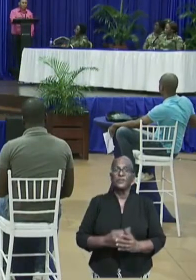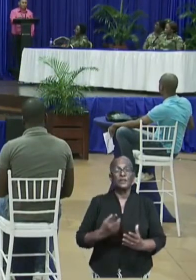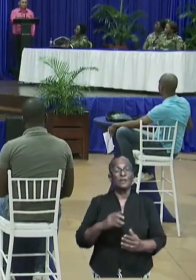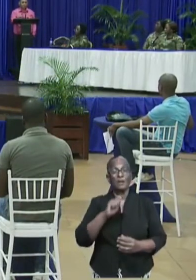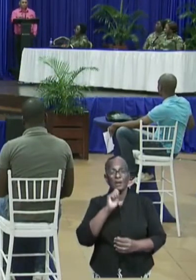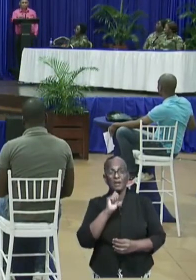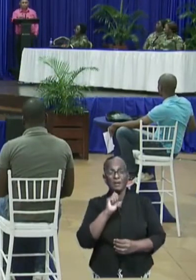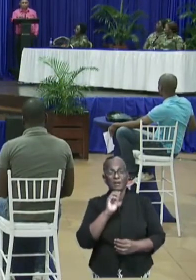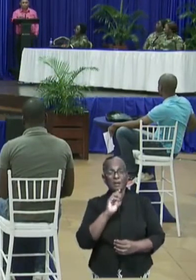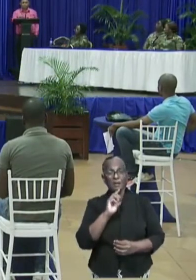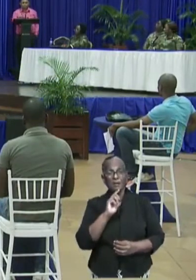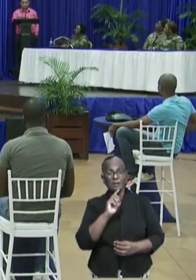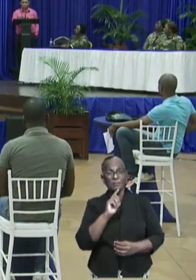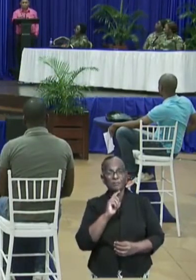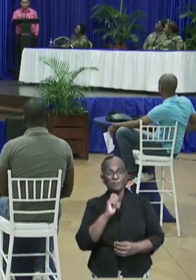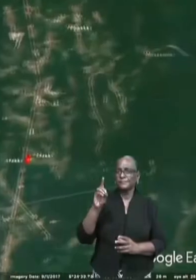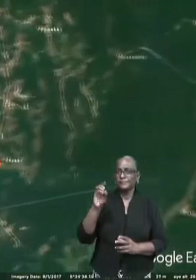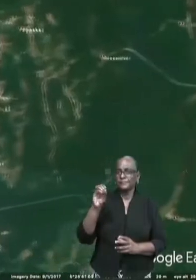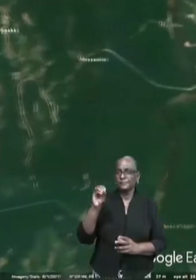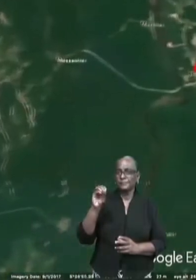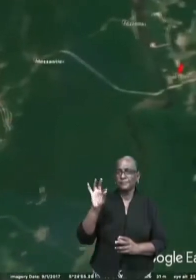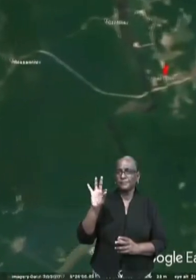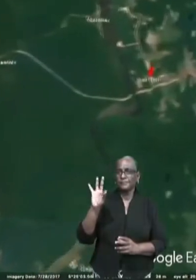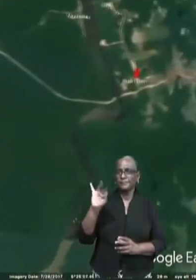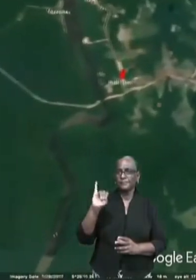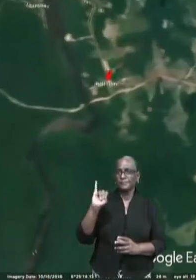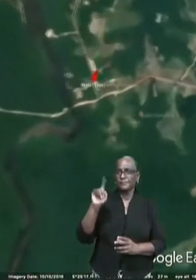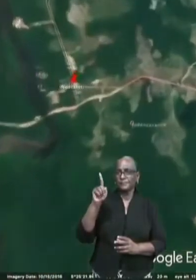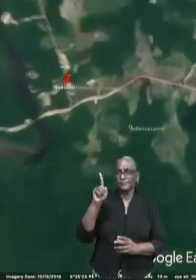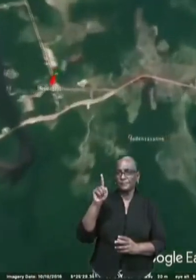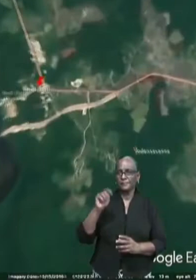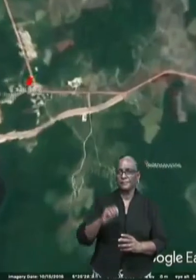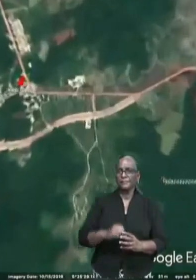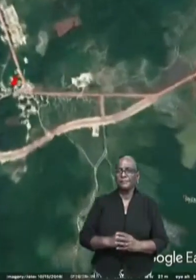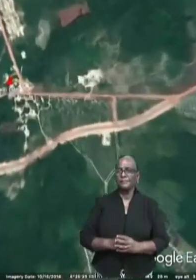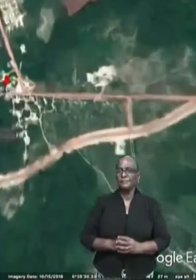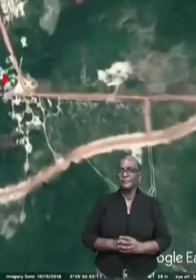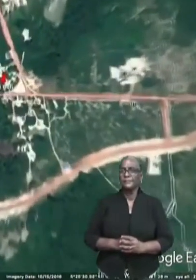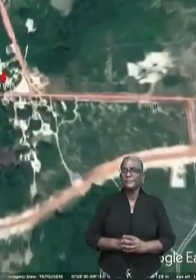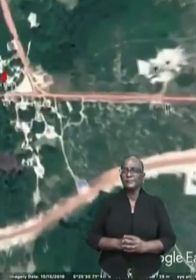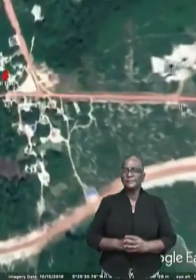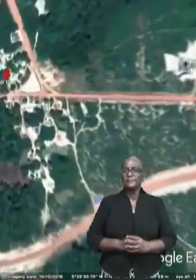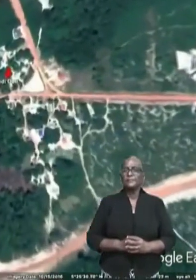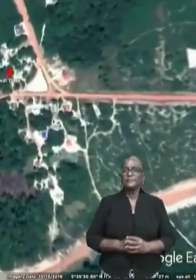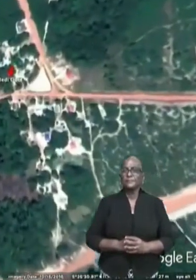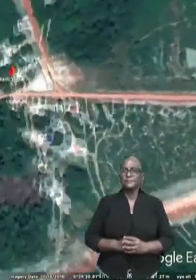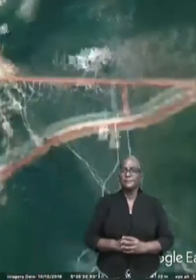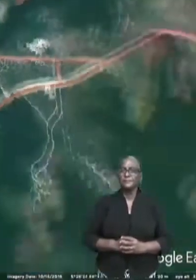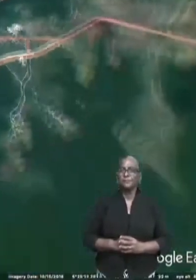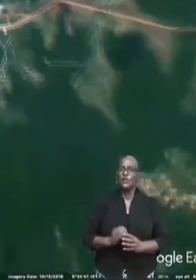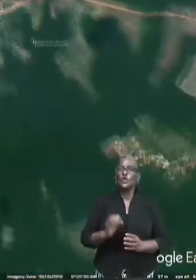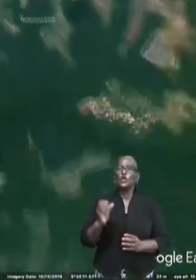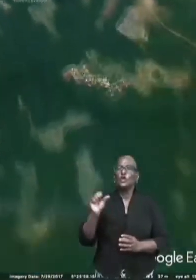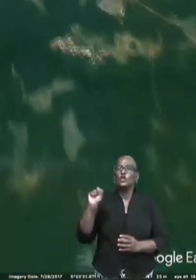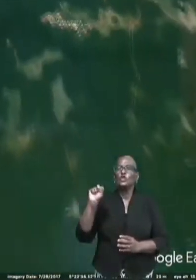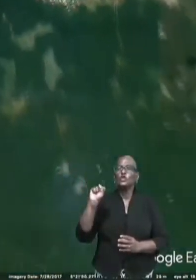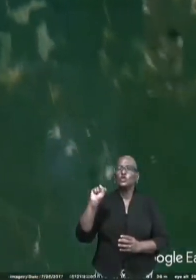buiten de grenzen van Suriname te houden. Dit zei Gwendoline Babel, onderdirecteur Nationale Veiligheid, donderdag